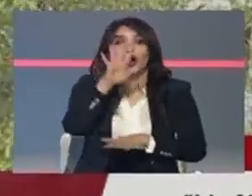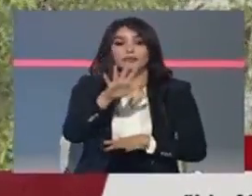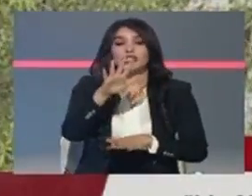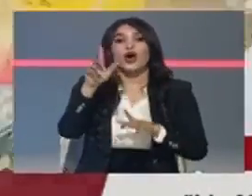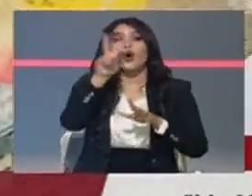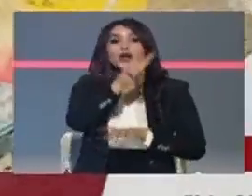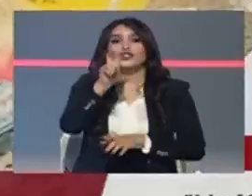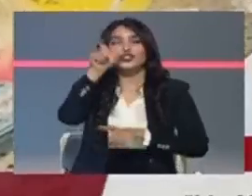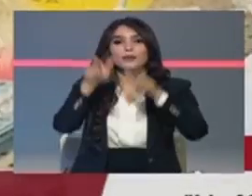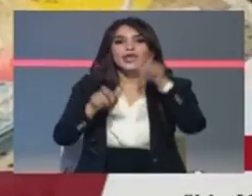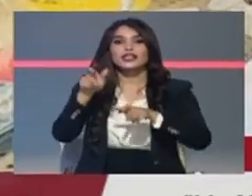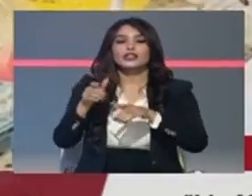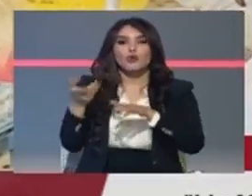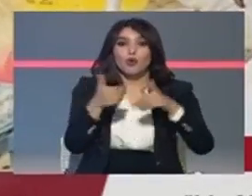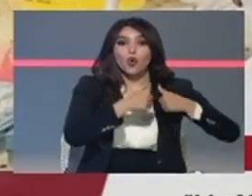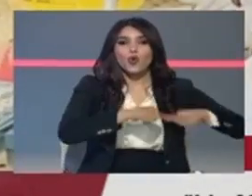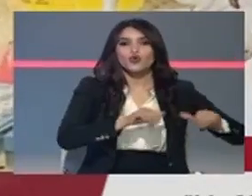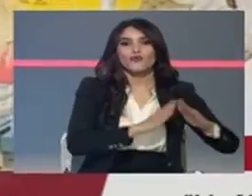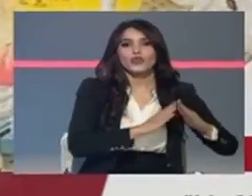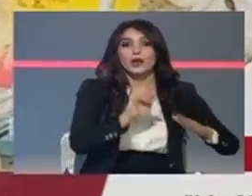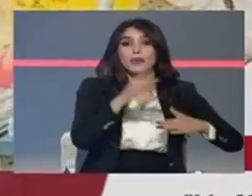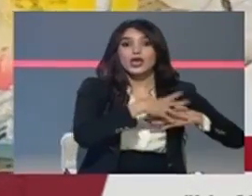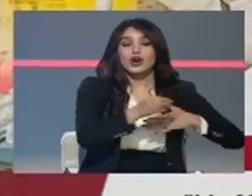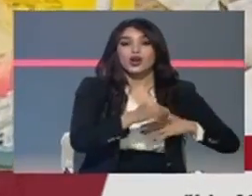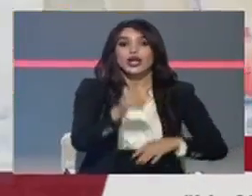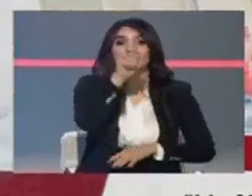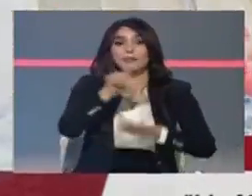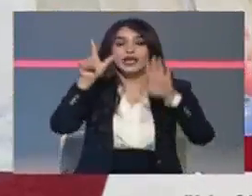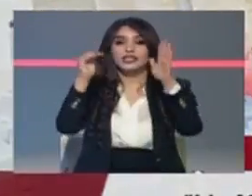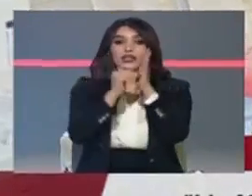19025 شخصاً للحجر الصحي الذاتي،